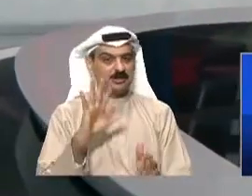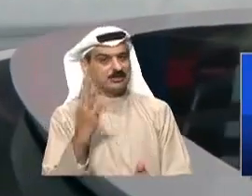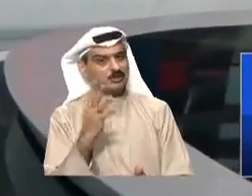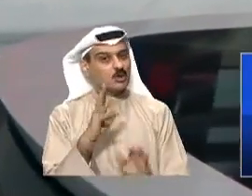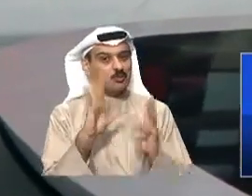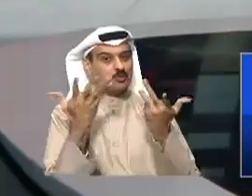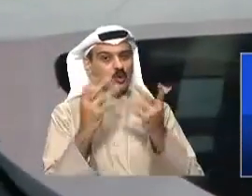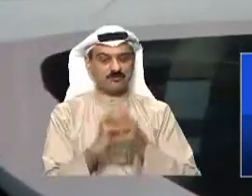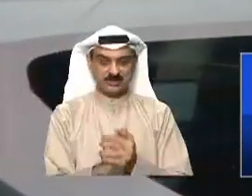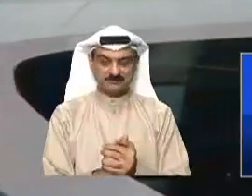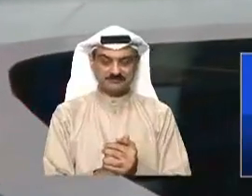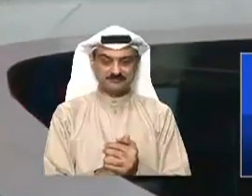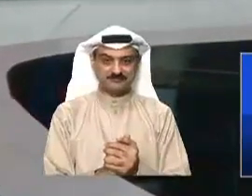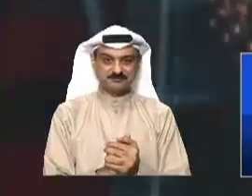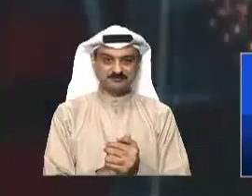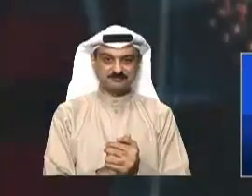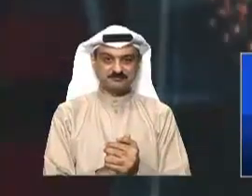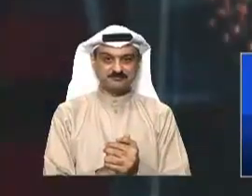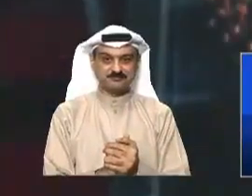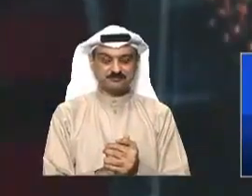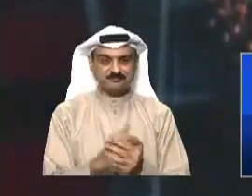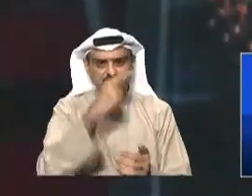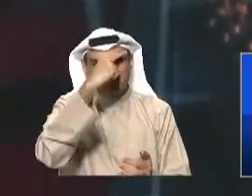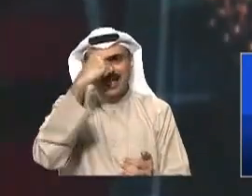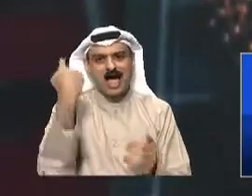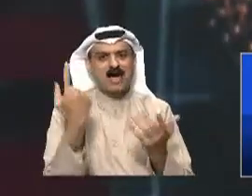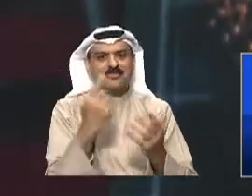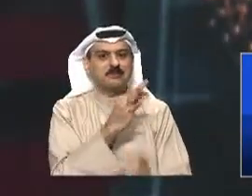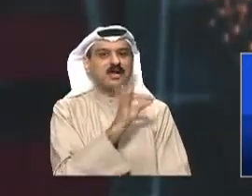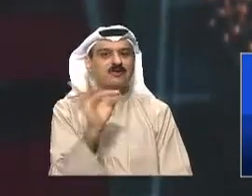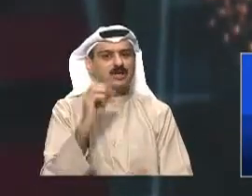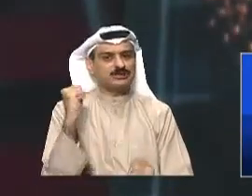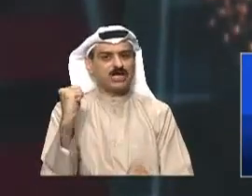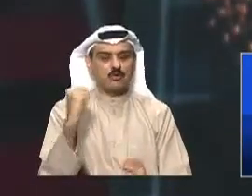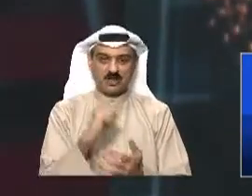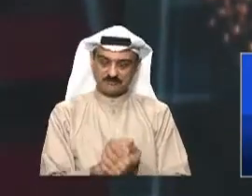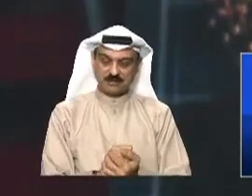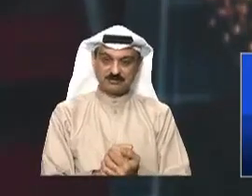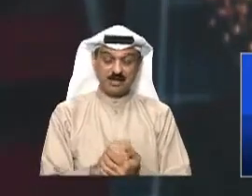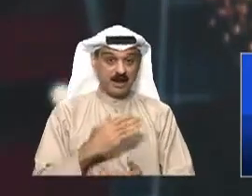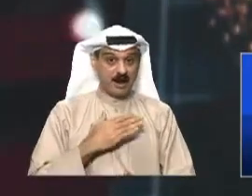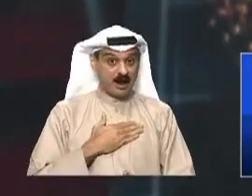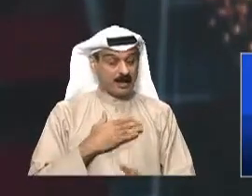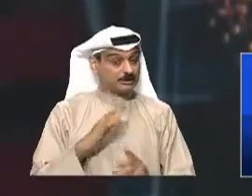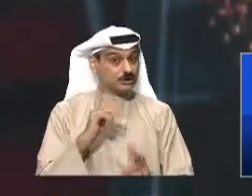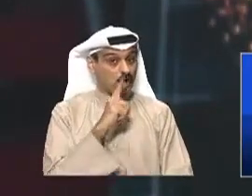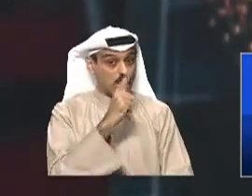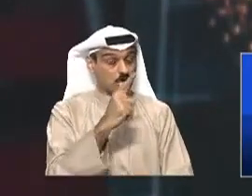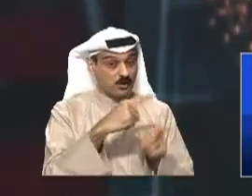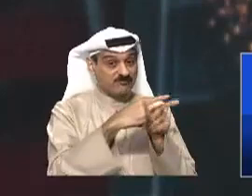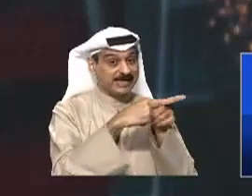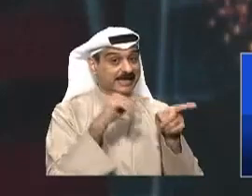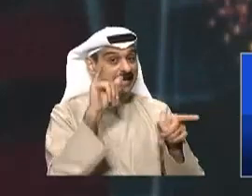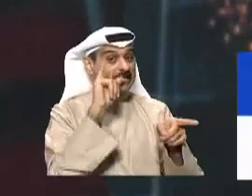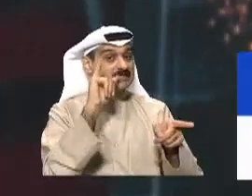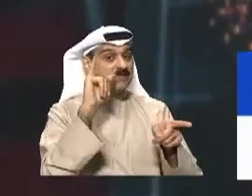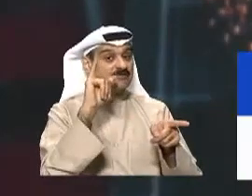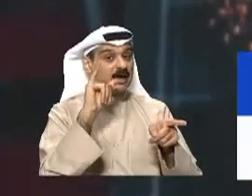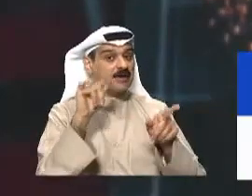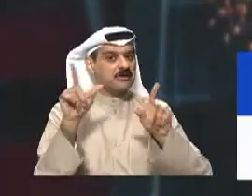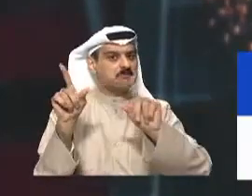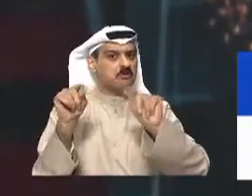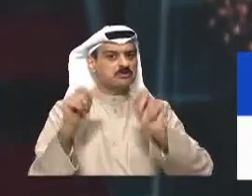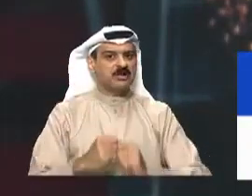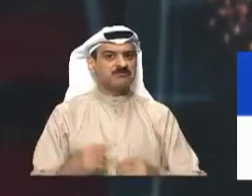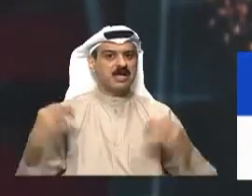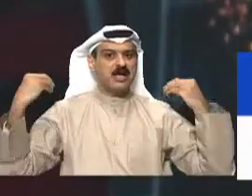يعني الحظوظ يعني هو المنتخب الفرنسي منتخب قوي، لكن ما يميز المنتخب الإنجليزي عن المنتخب الفرنسي وجود